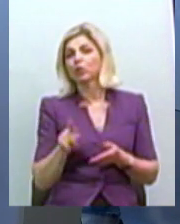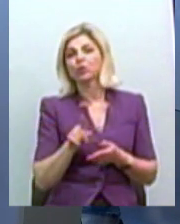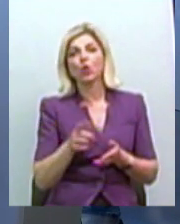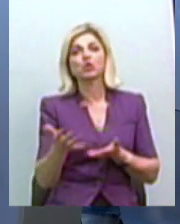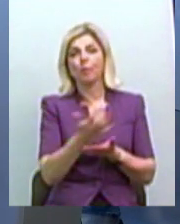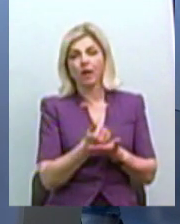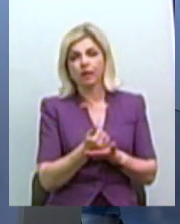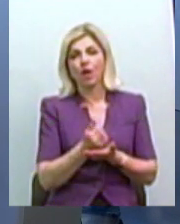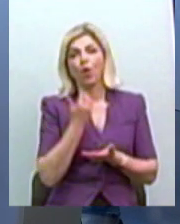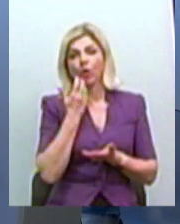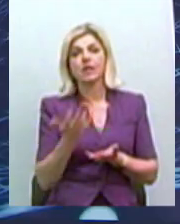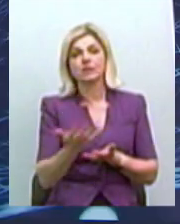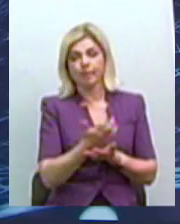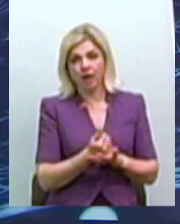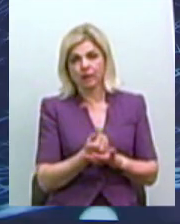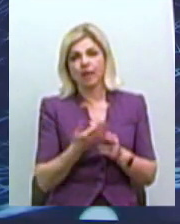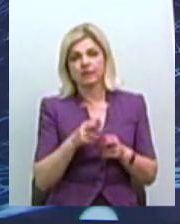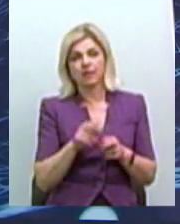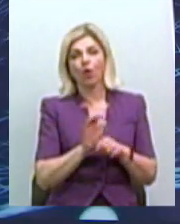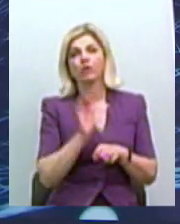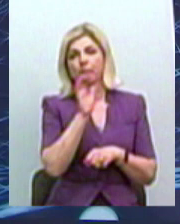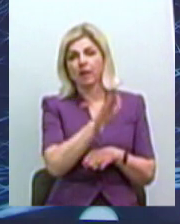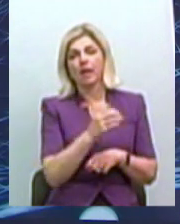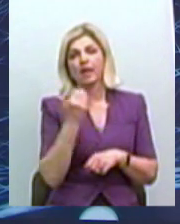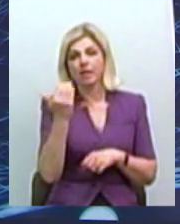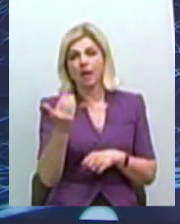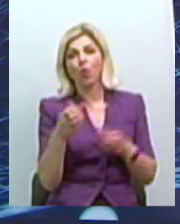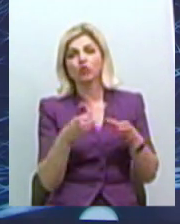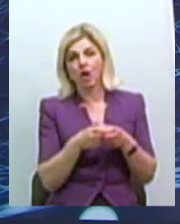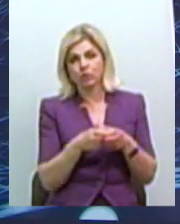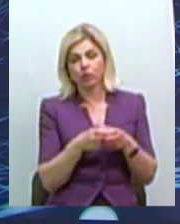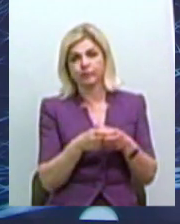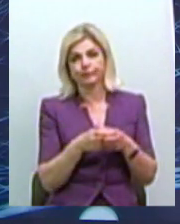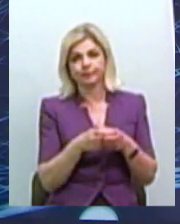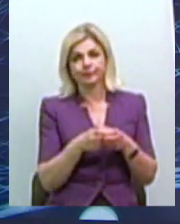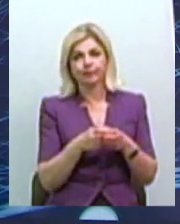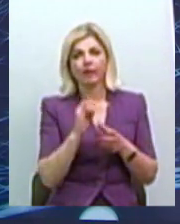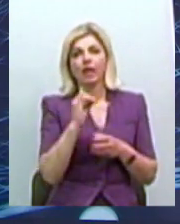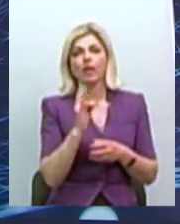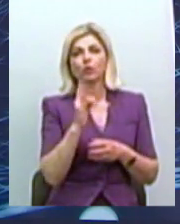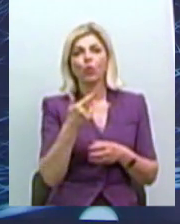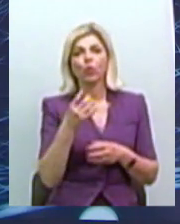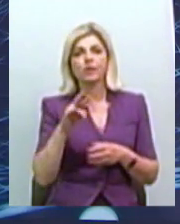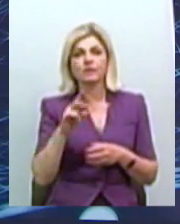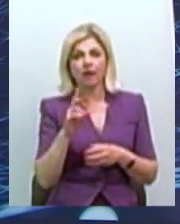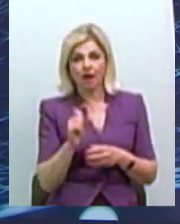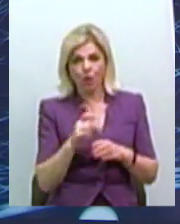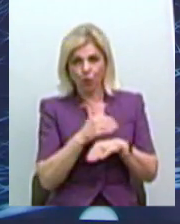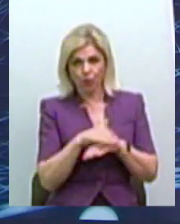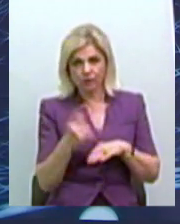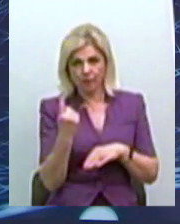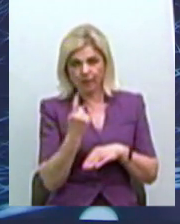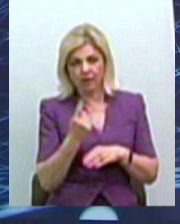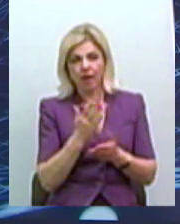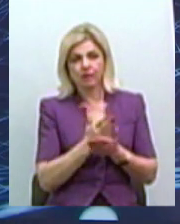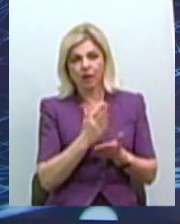забрали? Коли вони це забрали, це потрапляє до їхньої дільниці. Це Інгульська, перша Інгульська. Знаходиться